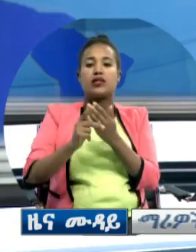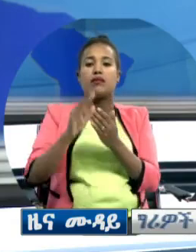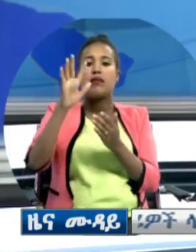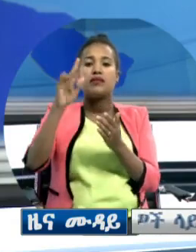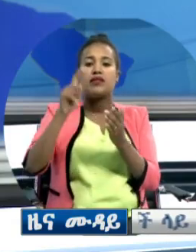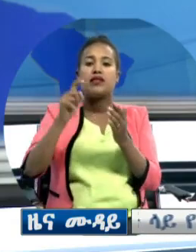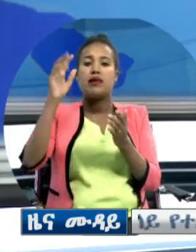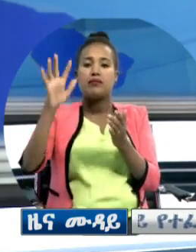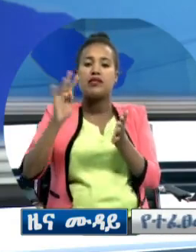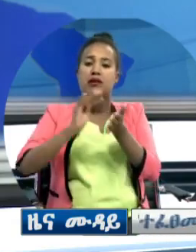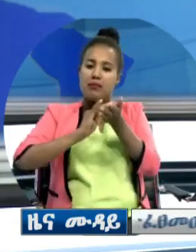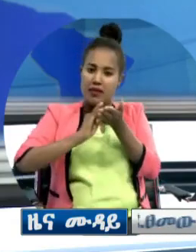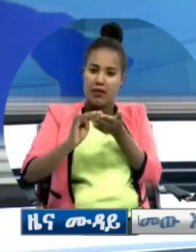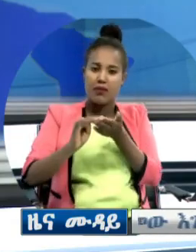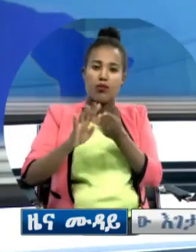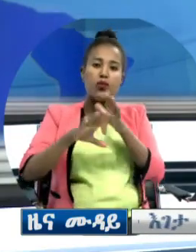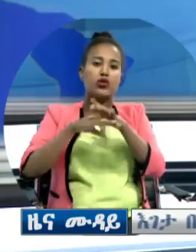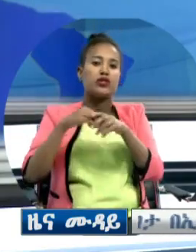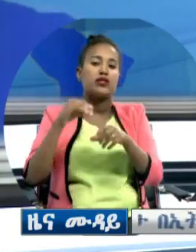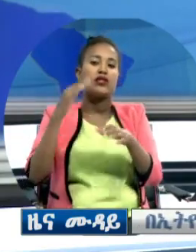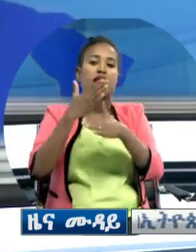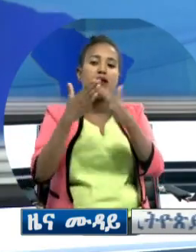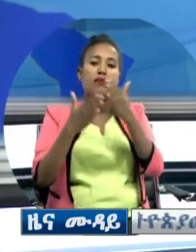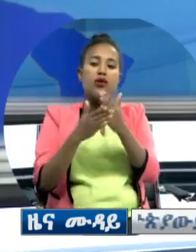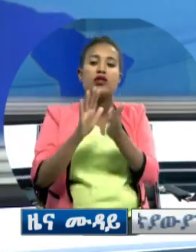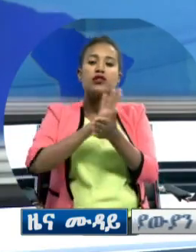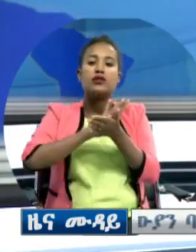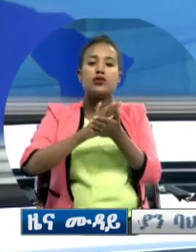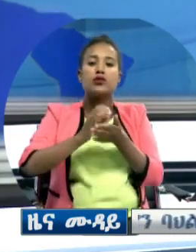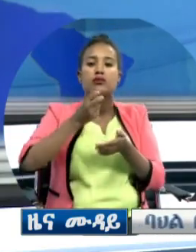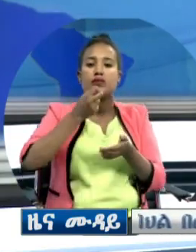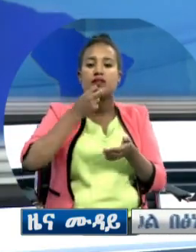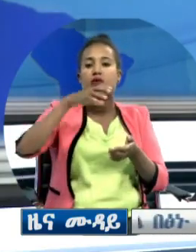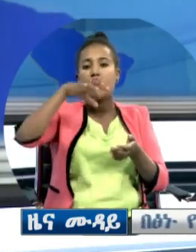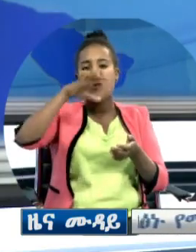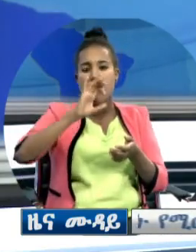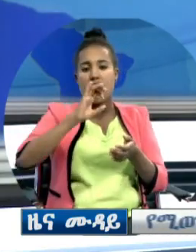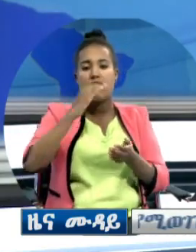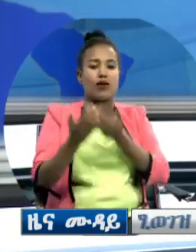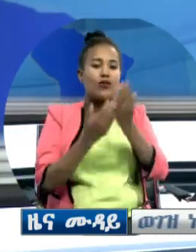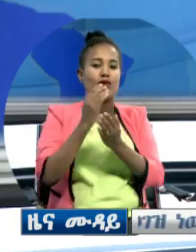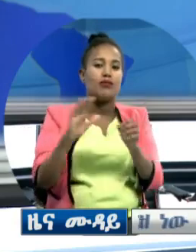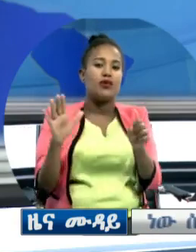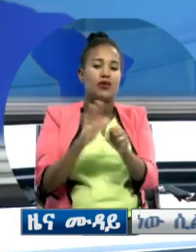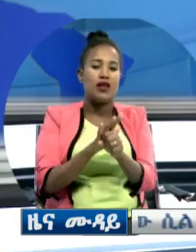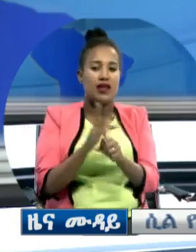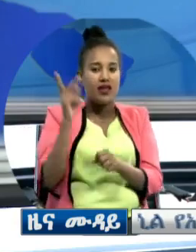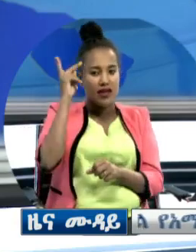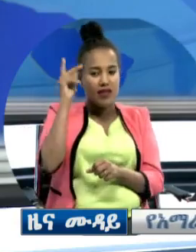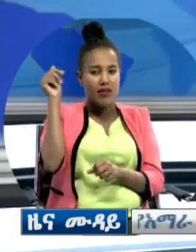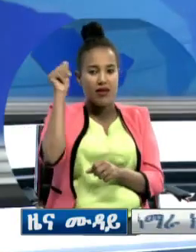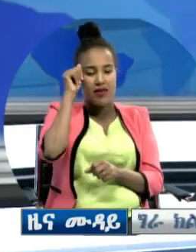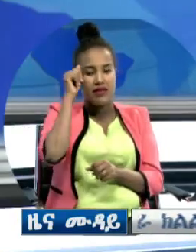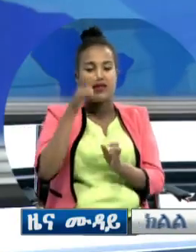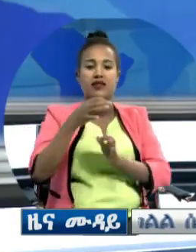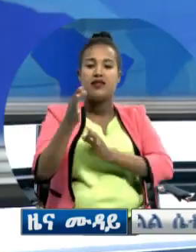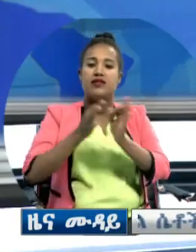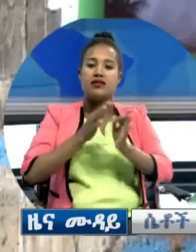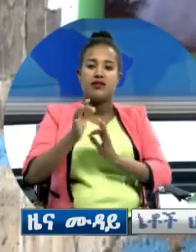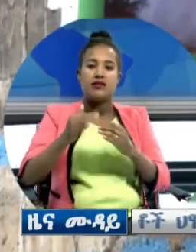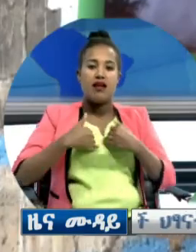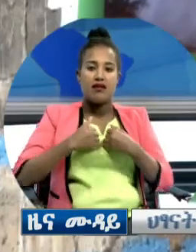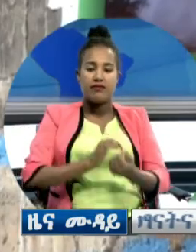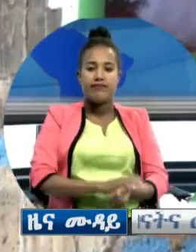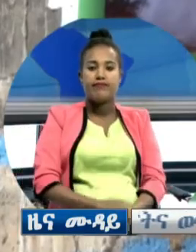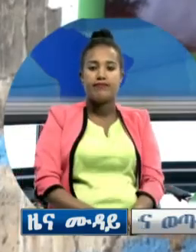በ5.5 ሚሊዮን ብር በሆነ ወጪ የተገነባው የንጹህ መጠጥ ውሃ ለአገልግሎት በቅቷል። ይገርማል አማረ ዝርዝር አጠናቅሯል።